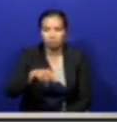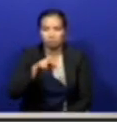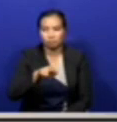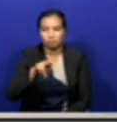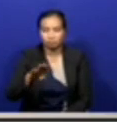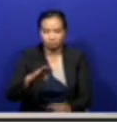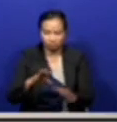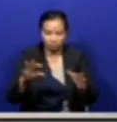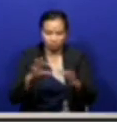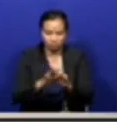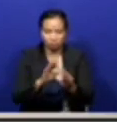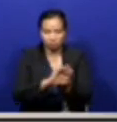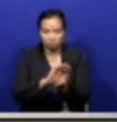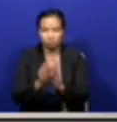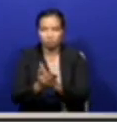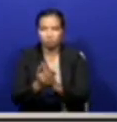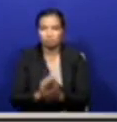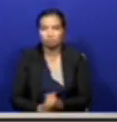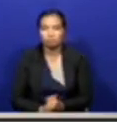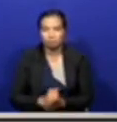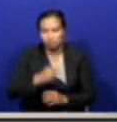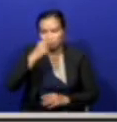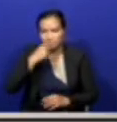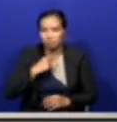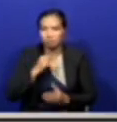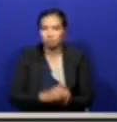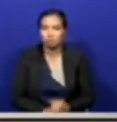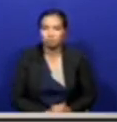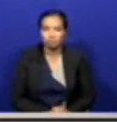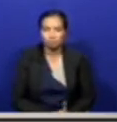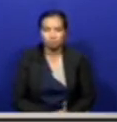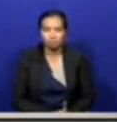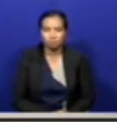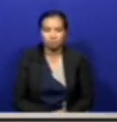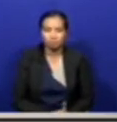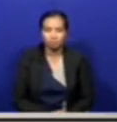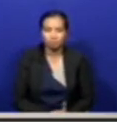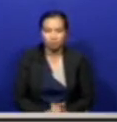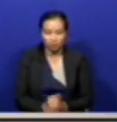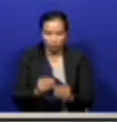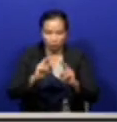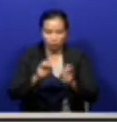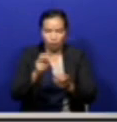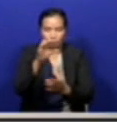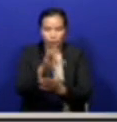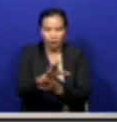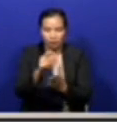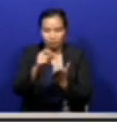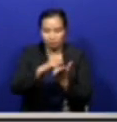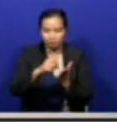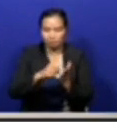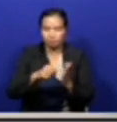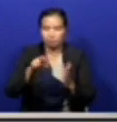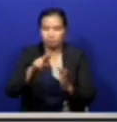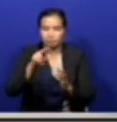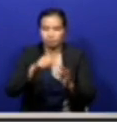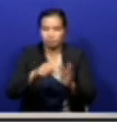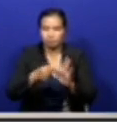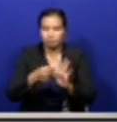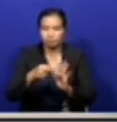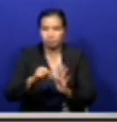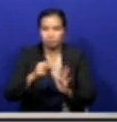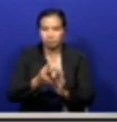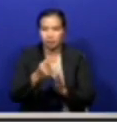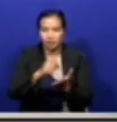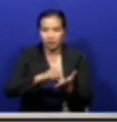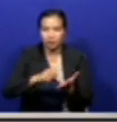กี่ยวกับการปฏิรูปประเทศเนี่ยในข้อบังคับการประชุมร่วมที่เป็นร่างอยู่นะครับได้